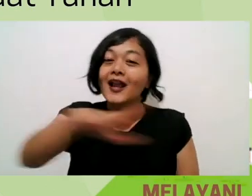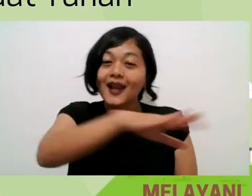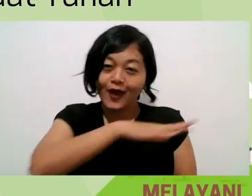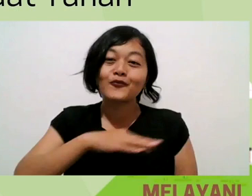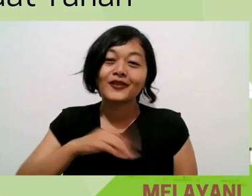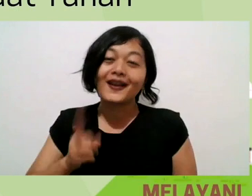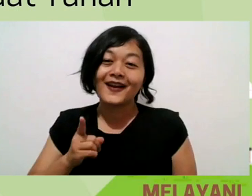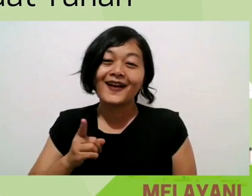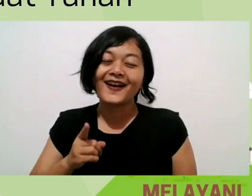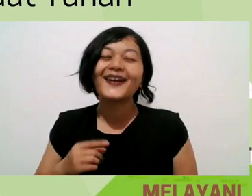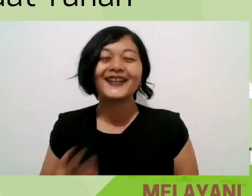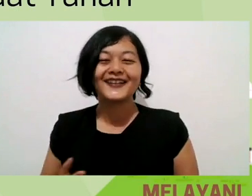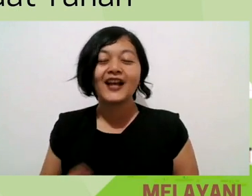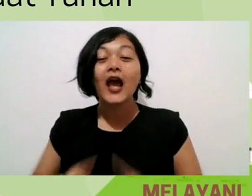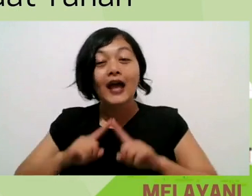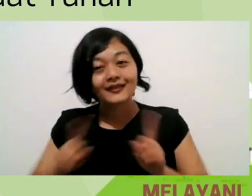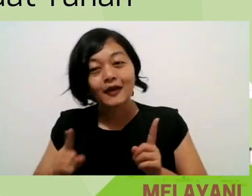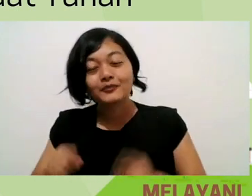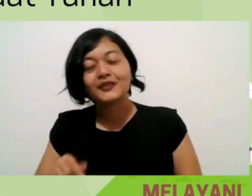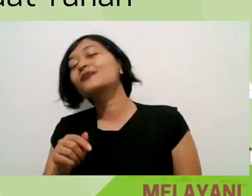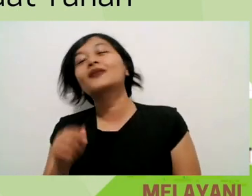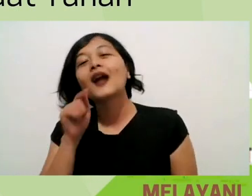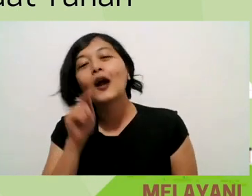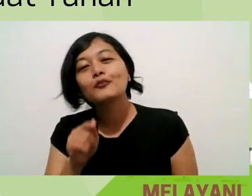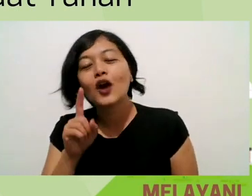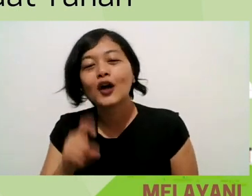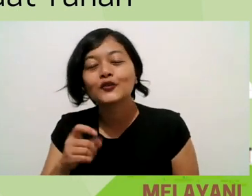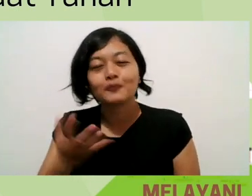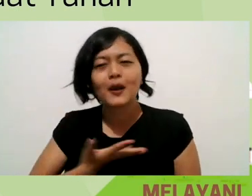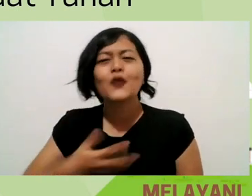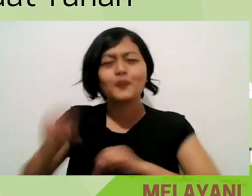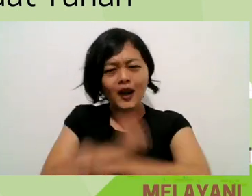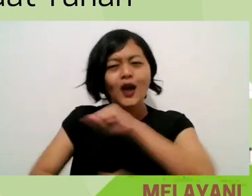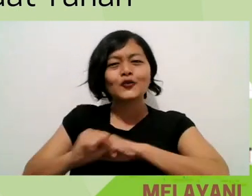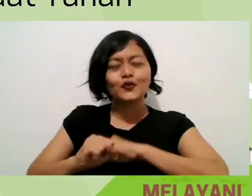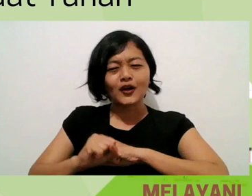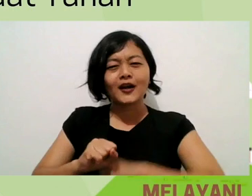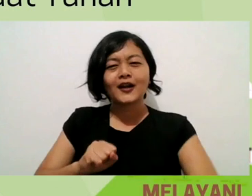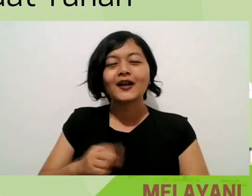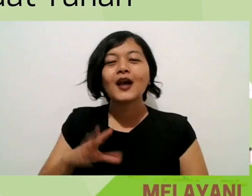"Aku telah menjangkau sejauh yang sesuai dengan pendidikanku.